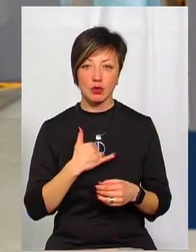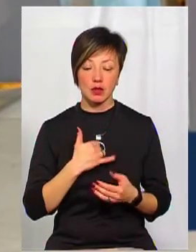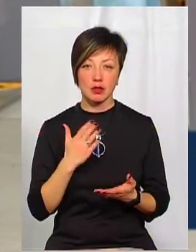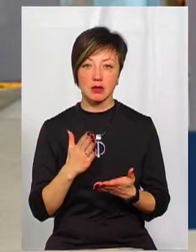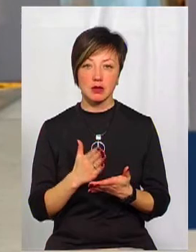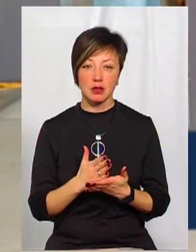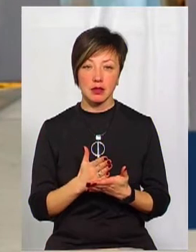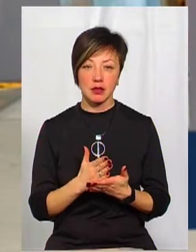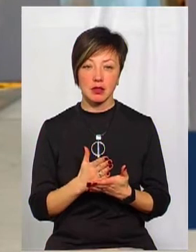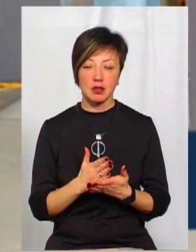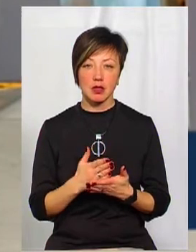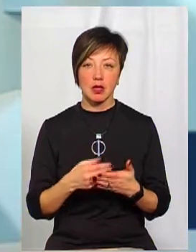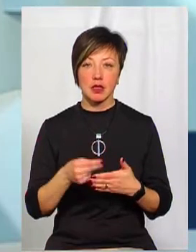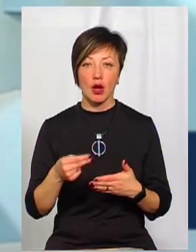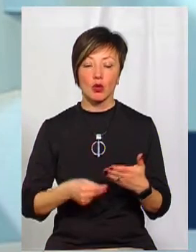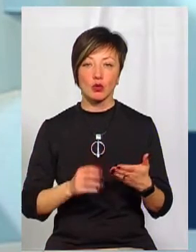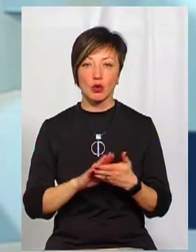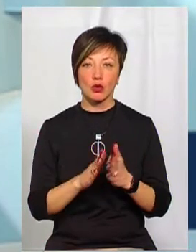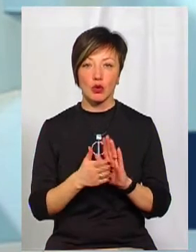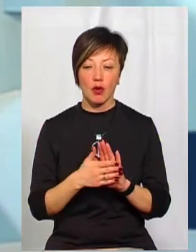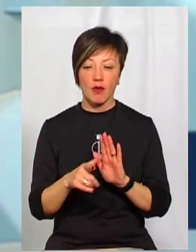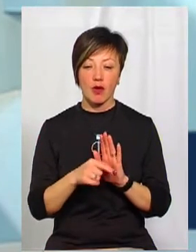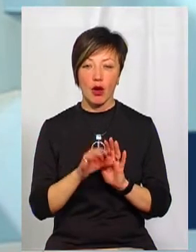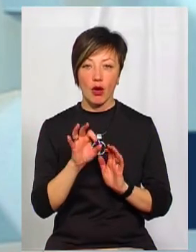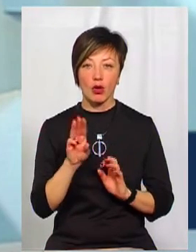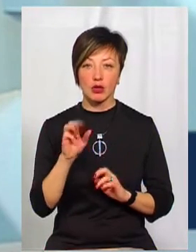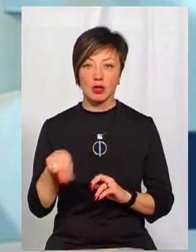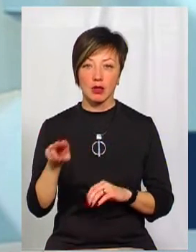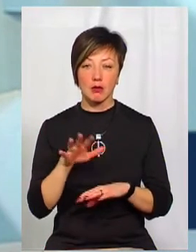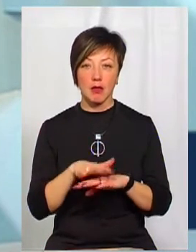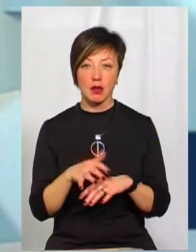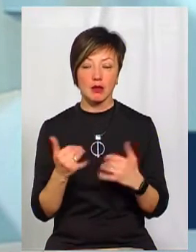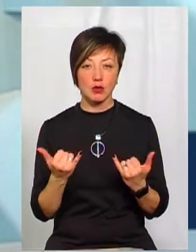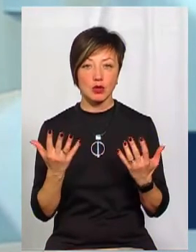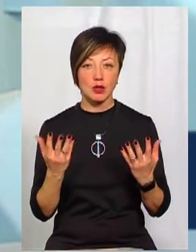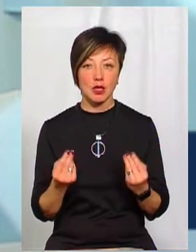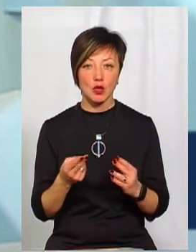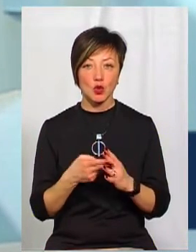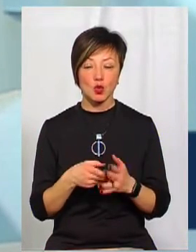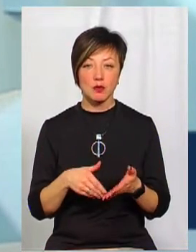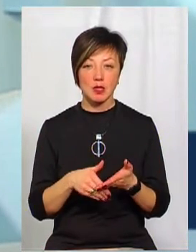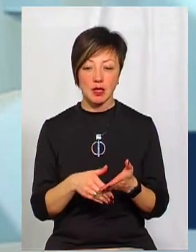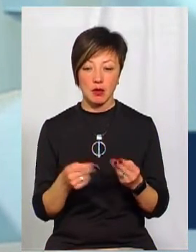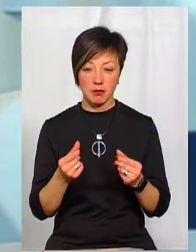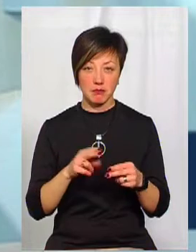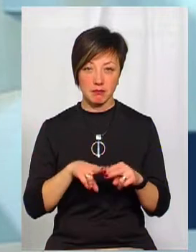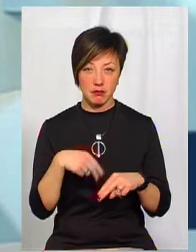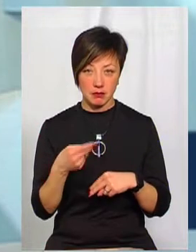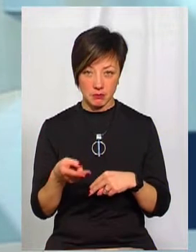нас уже заключений договір з Ощадбанком, оскільки на сьогодні у нас субсидії монетизовані.